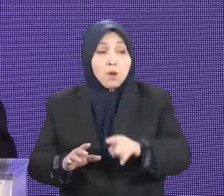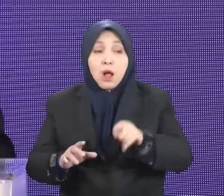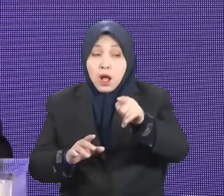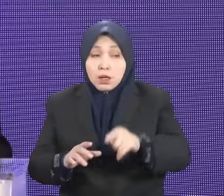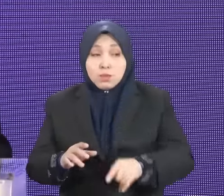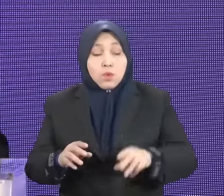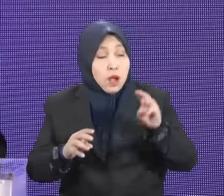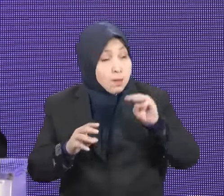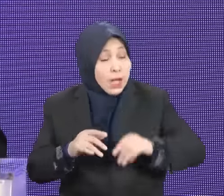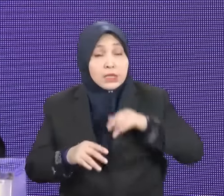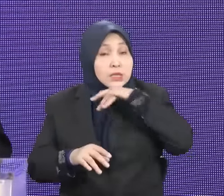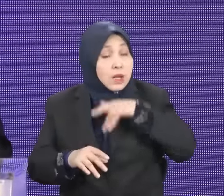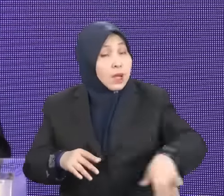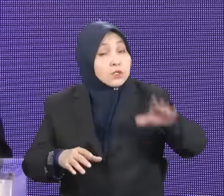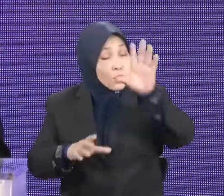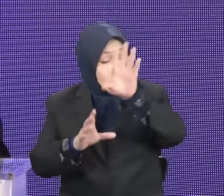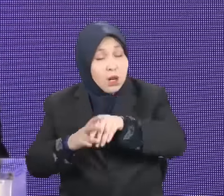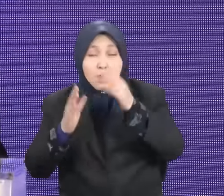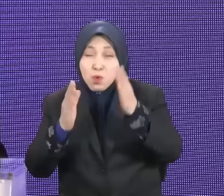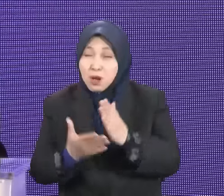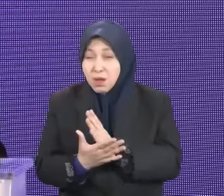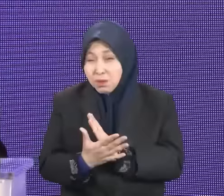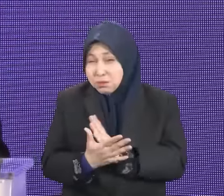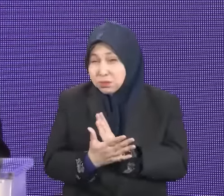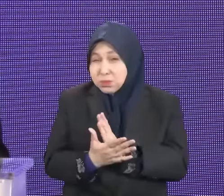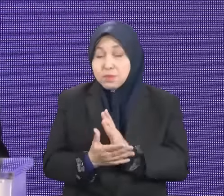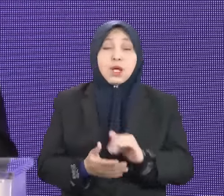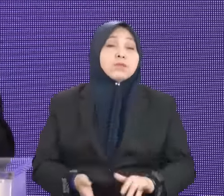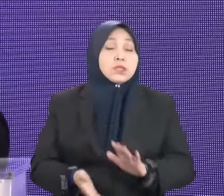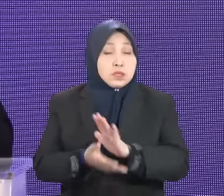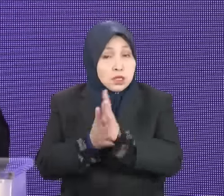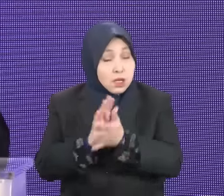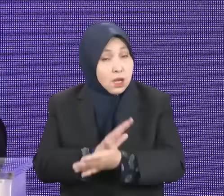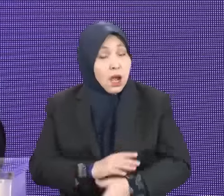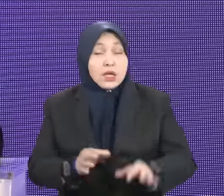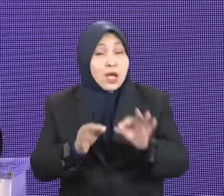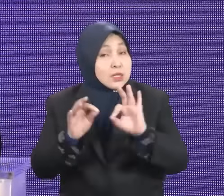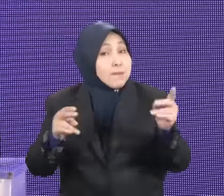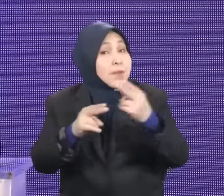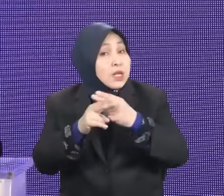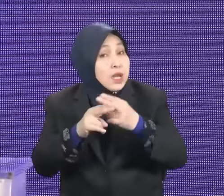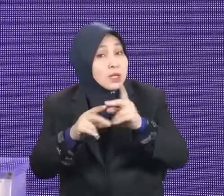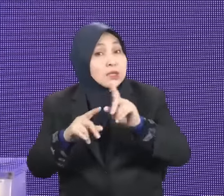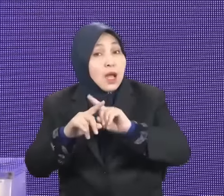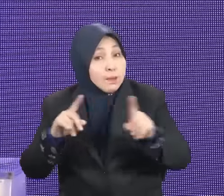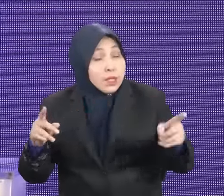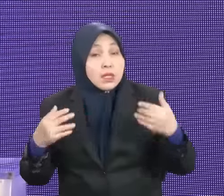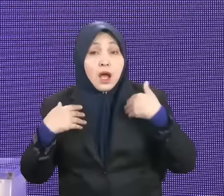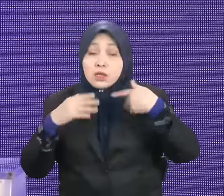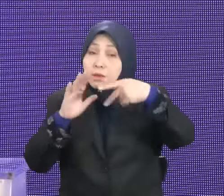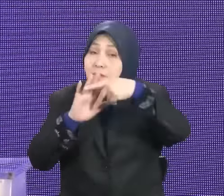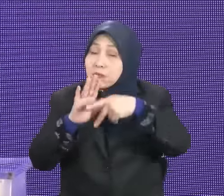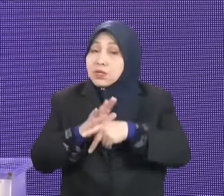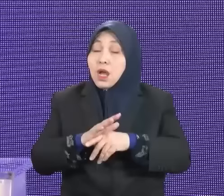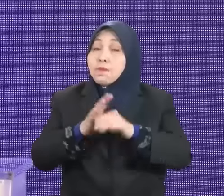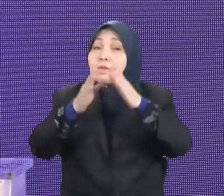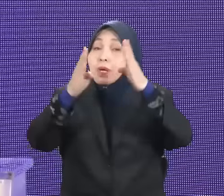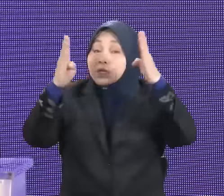Muhammad termasuk dalam kalangan orang yang ragu ya almum ayat yang pendek tetapi ia mempunyai prinsip yang besar misalnya